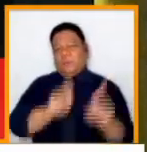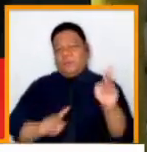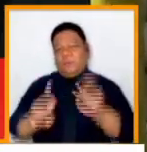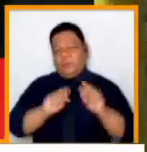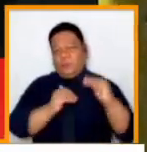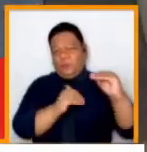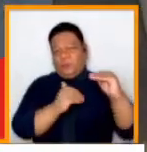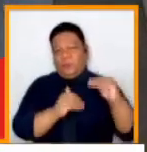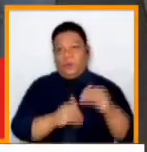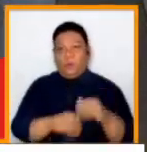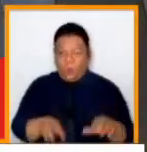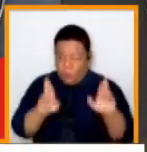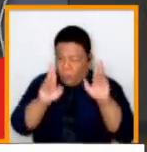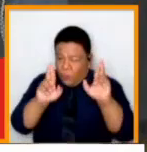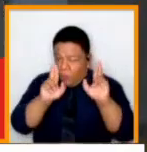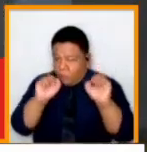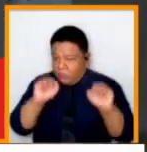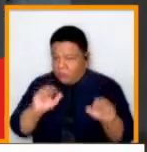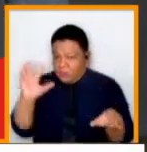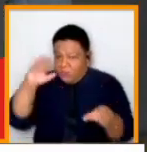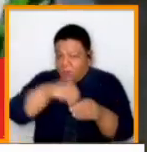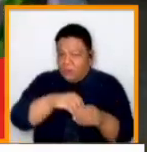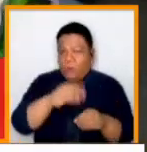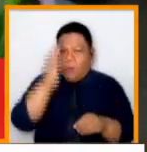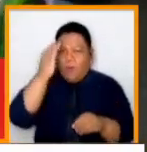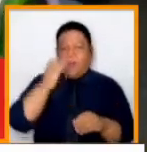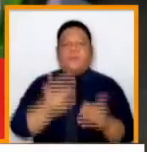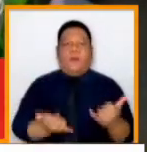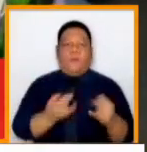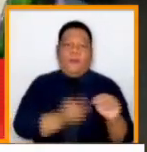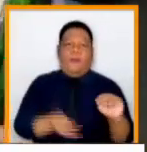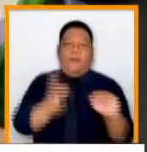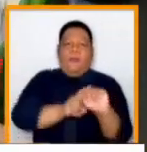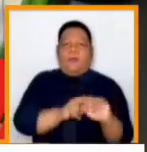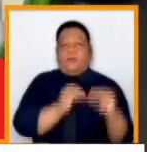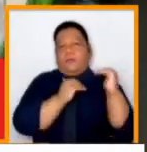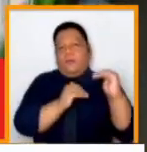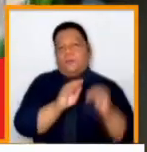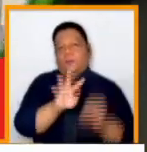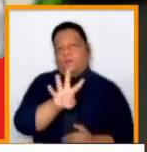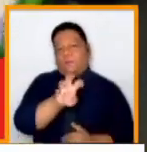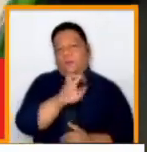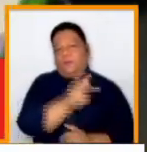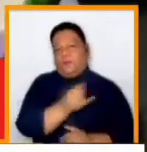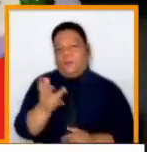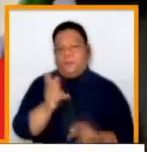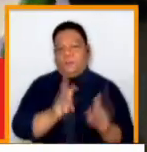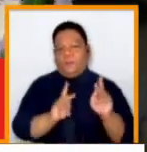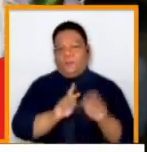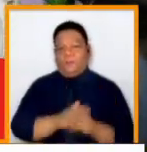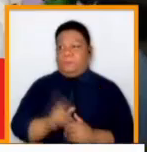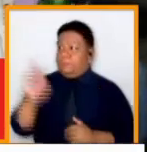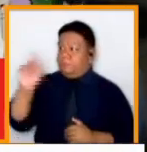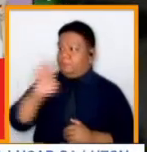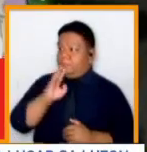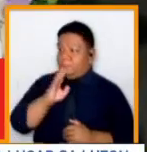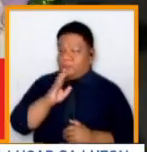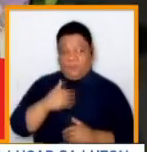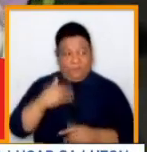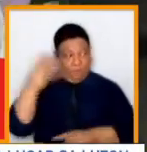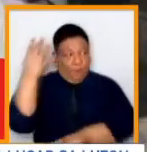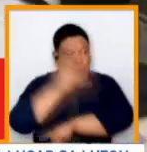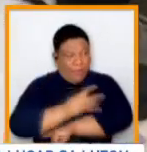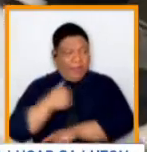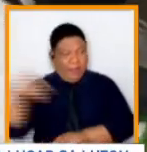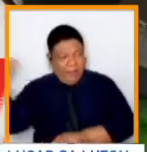araw dahil itinaas na ang cut-off sa 400. Sobrang 4 days ko na to. Pang-apat mo na to na parating hindi nakakasama